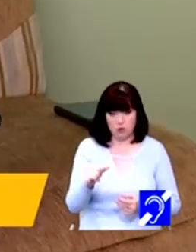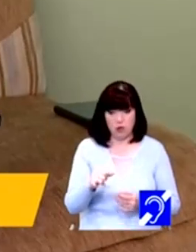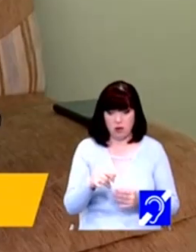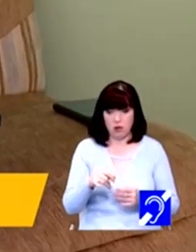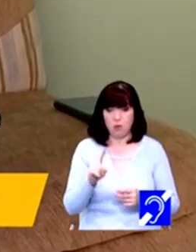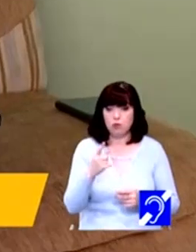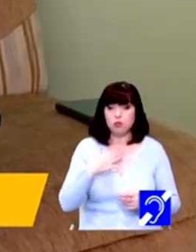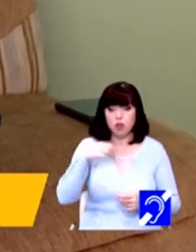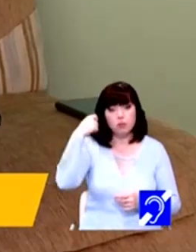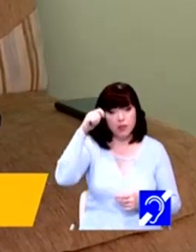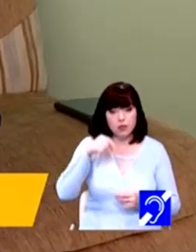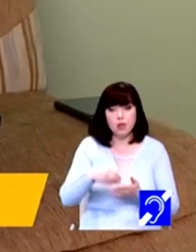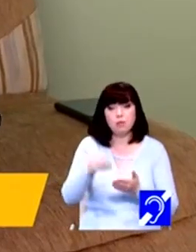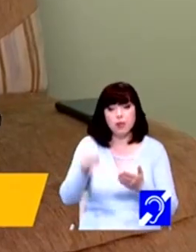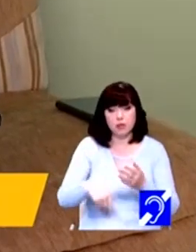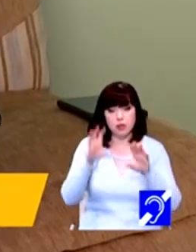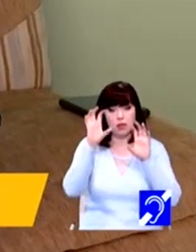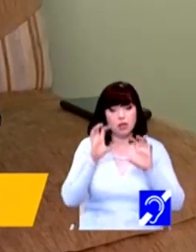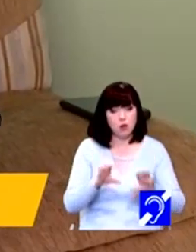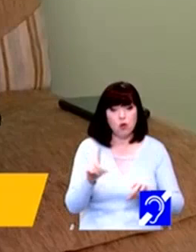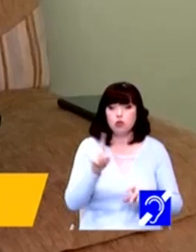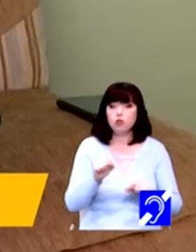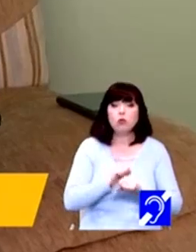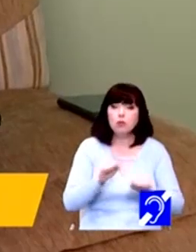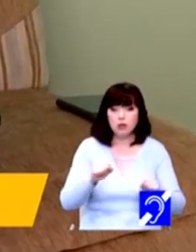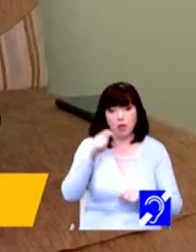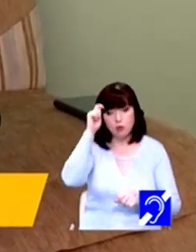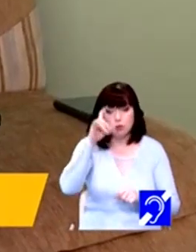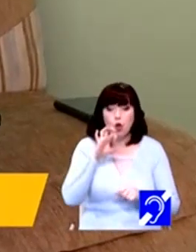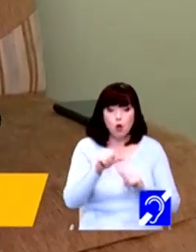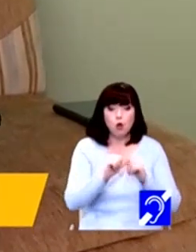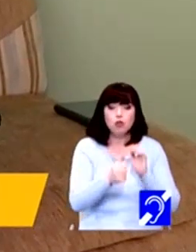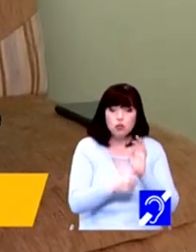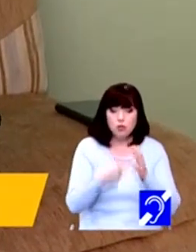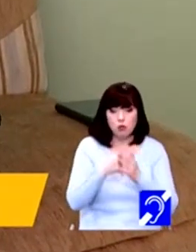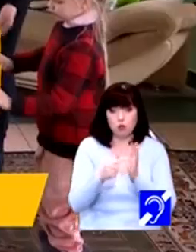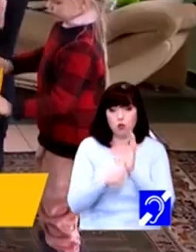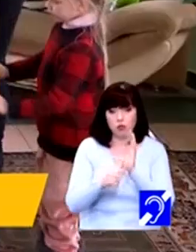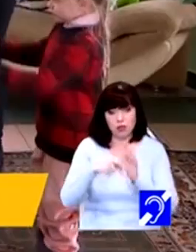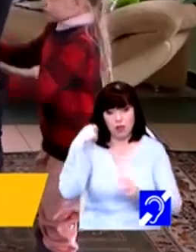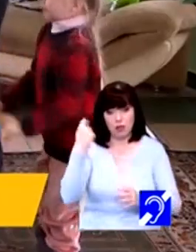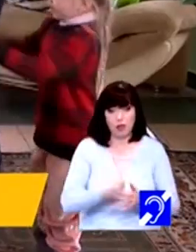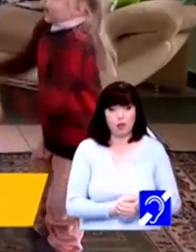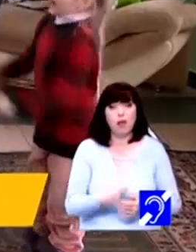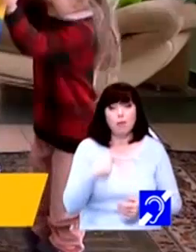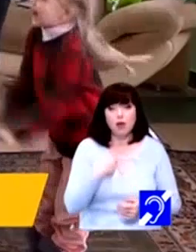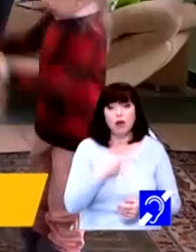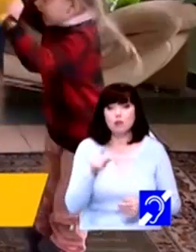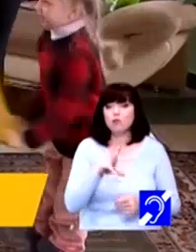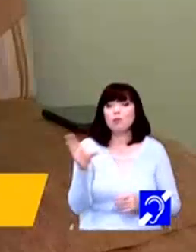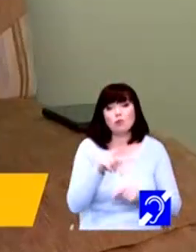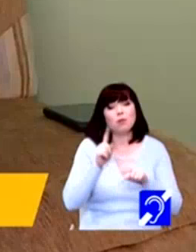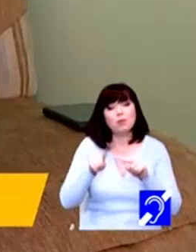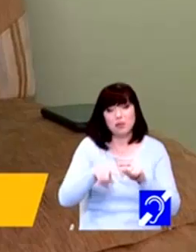наш президент, он подписал закон, то, что нельзя мужчин 16 до 60 лет выпускать. Мы хотим, чтобы все